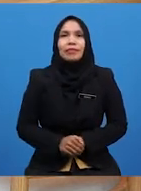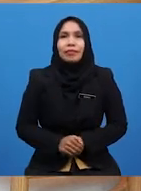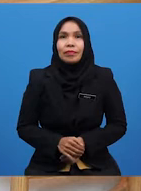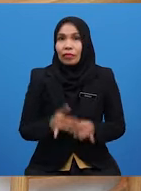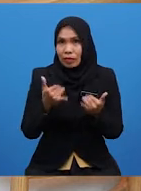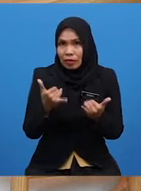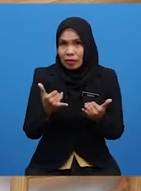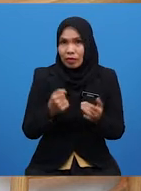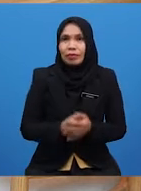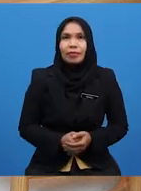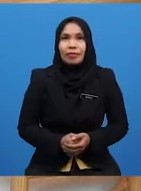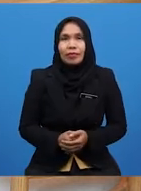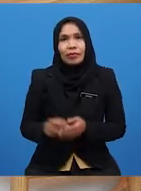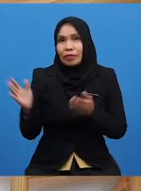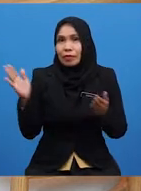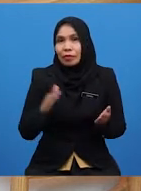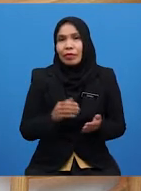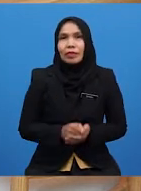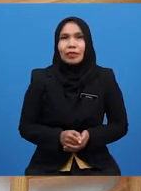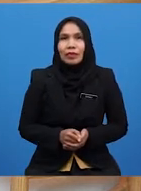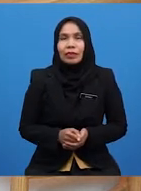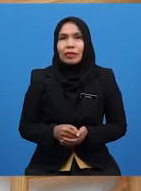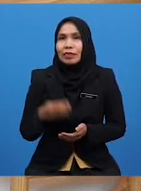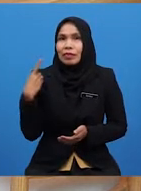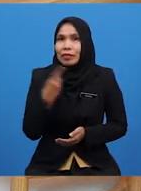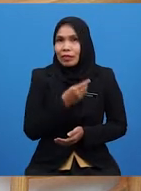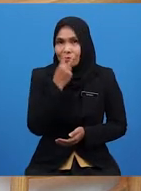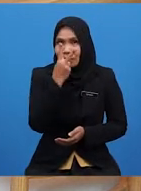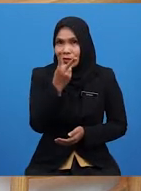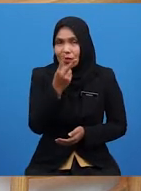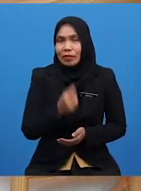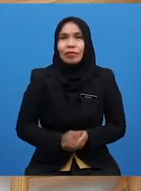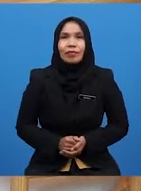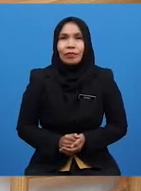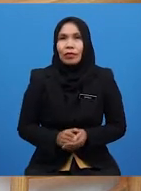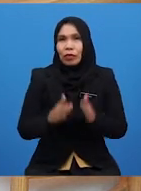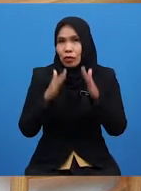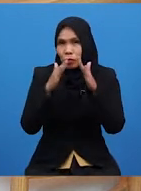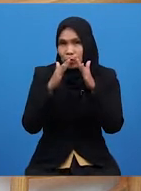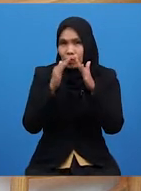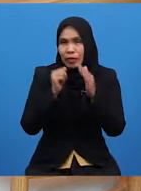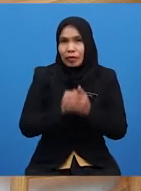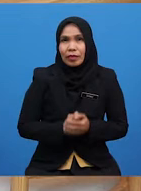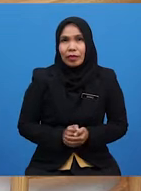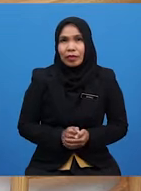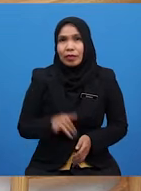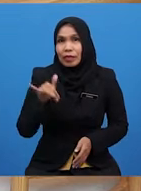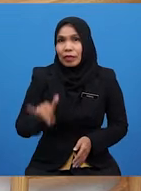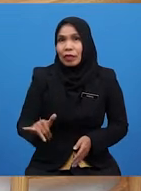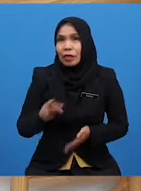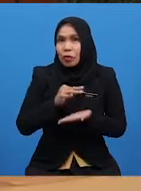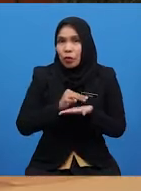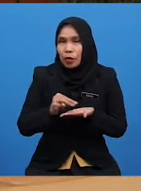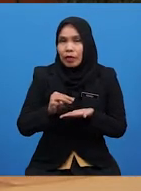Sekarang mari kita santai melihat keunikan rumah berkonsepkan Moden kontemporari ini